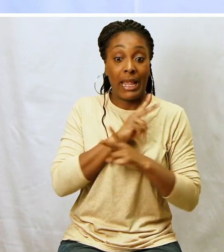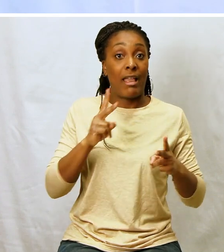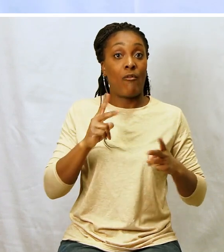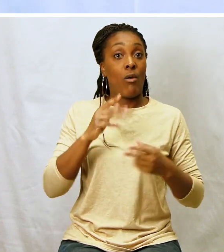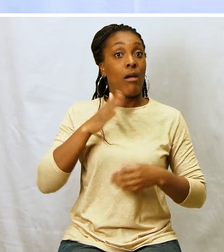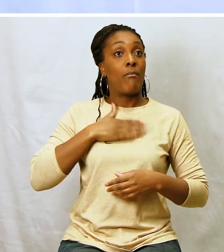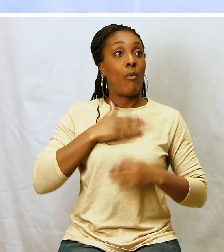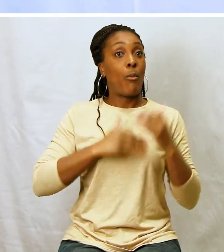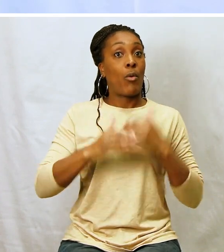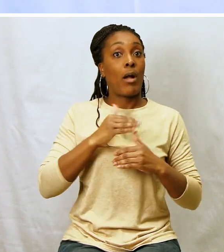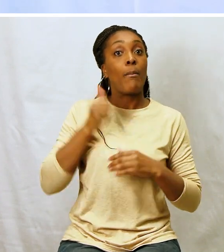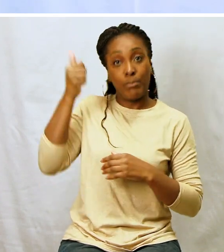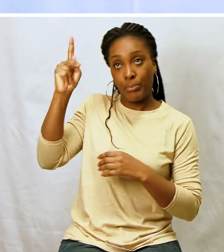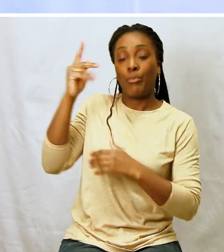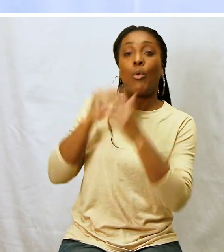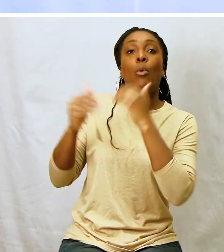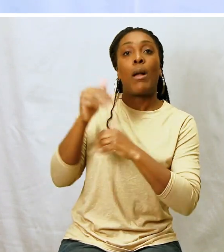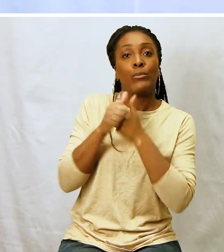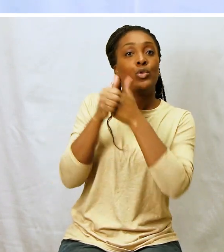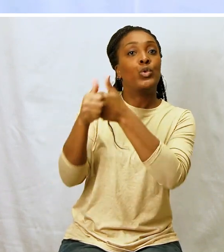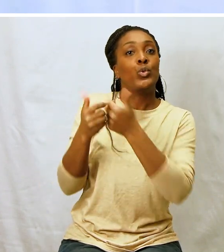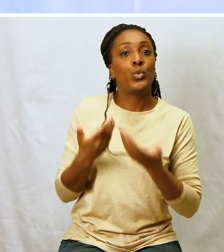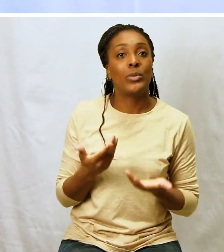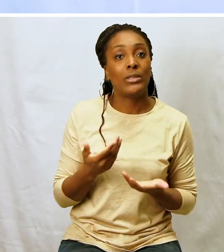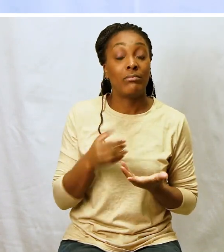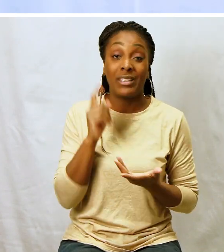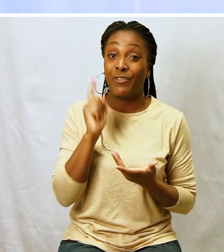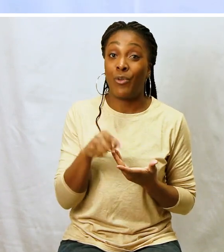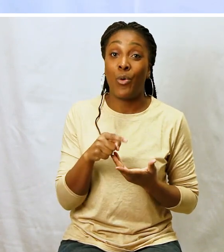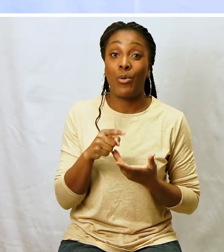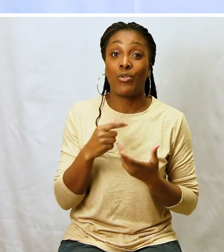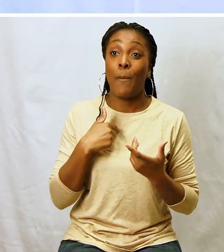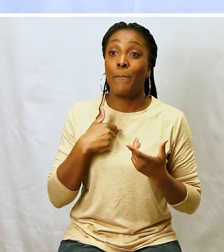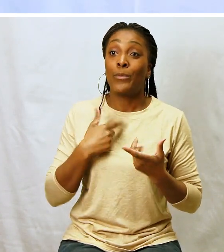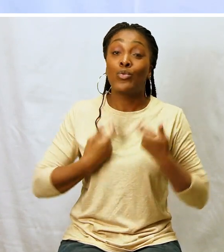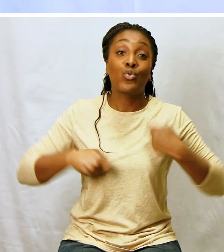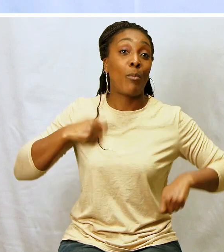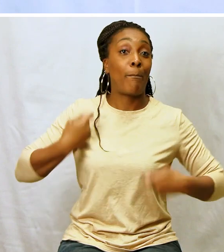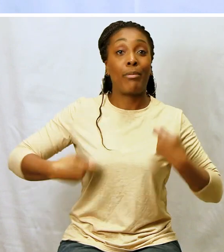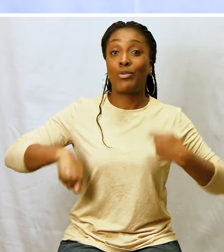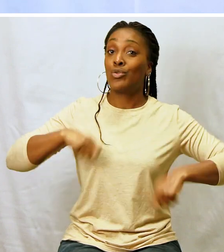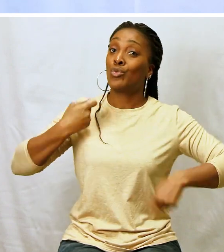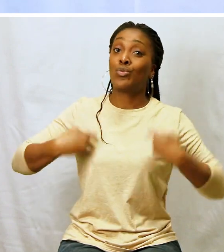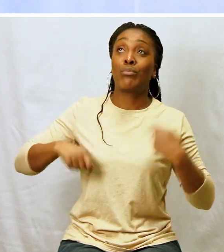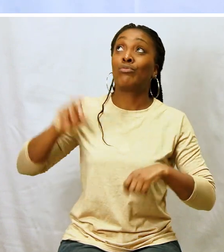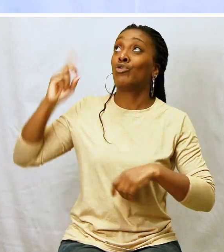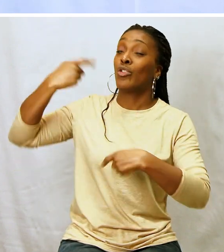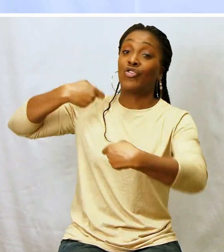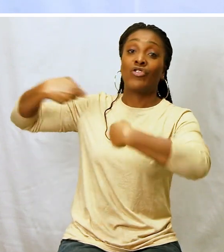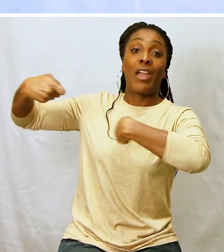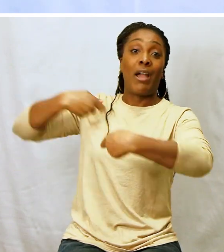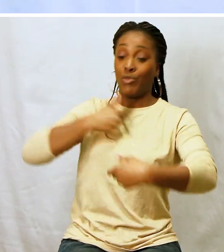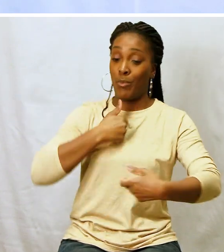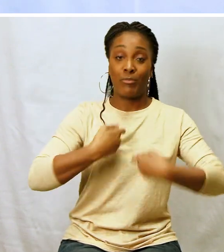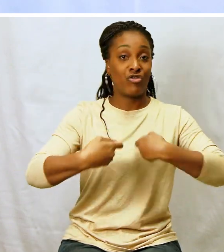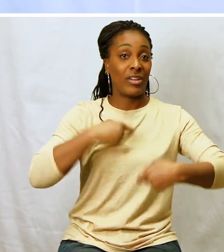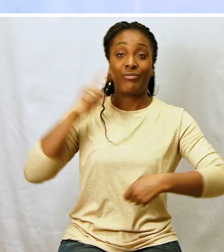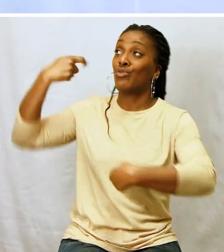ses plans. Ça demande d'être malléable entre les mains de Dieu. C'est pour ça qu'il éclaire notre route pas à